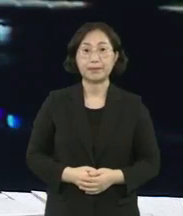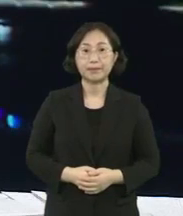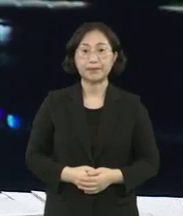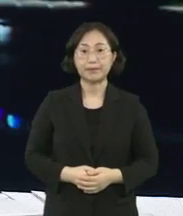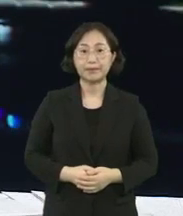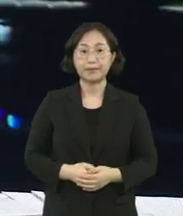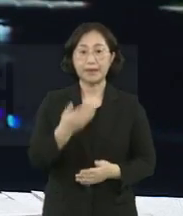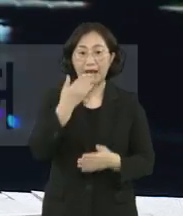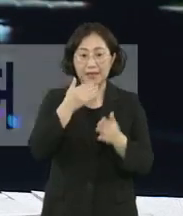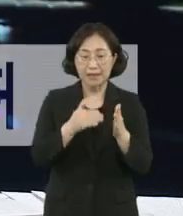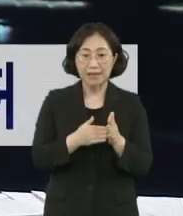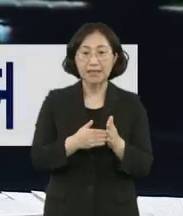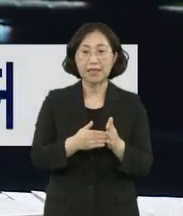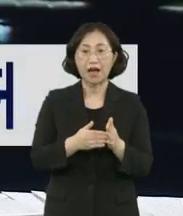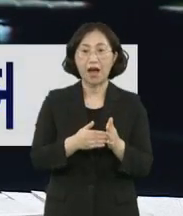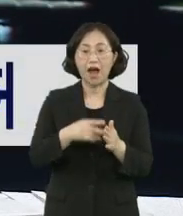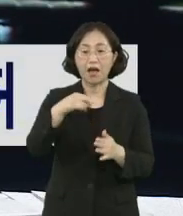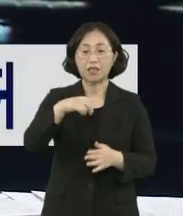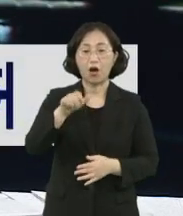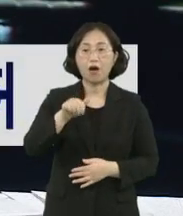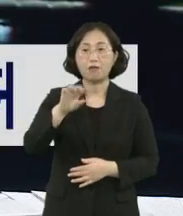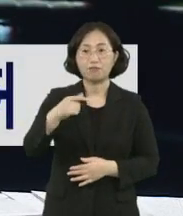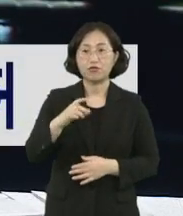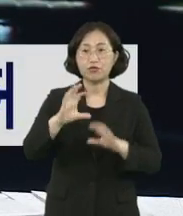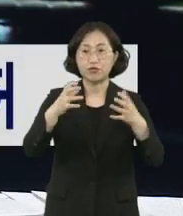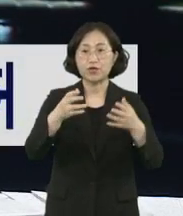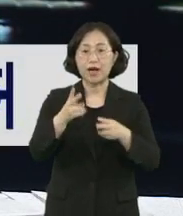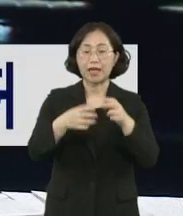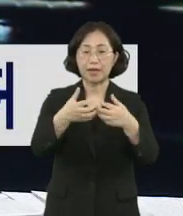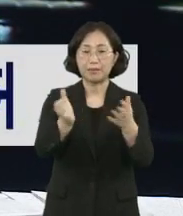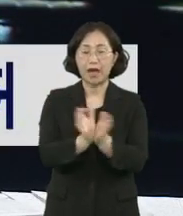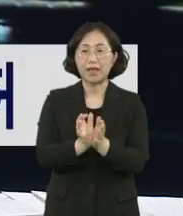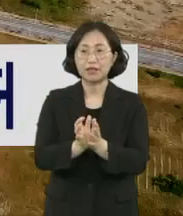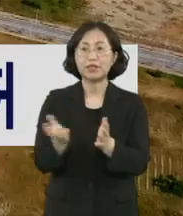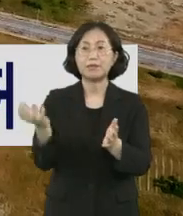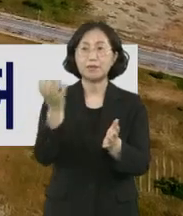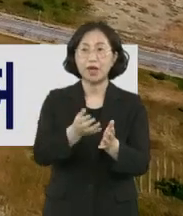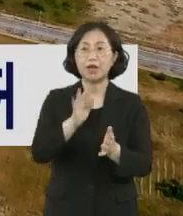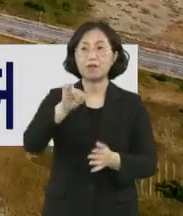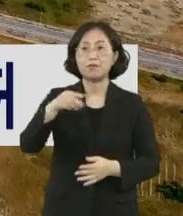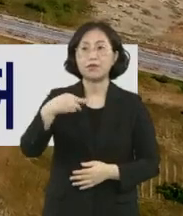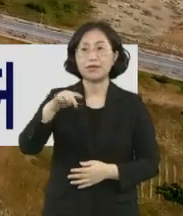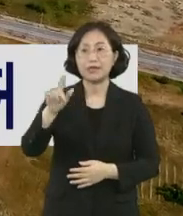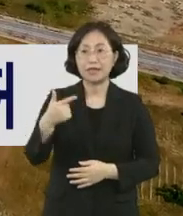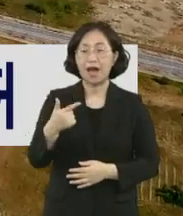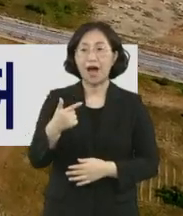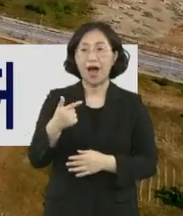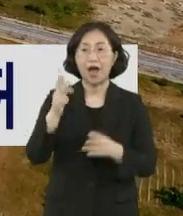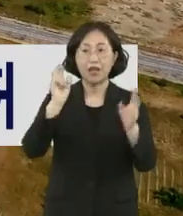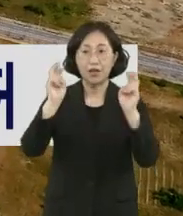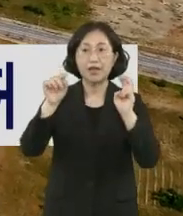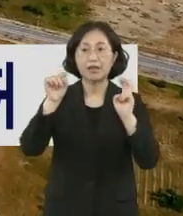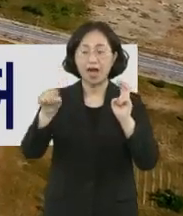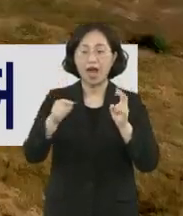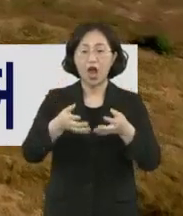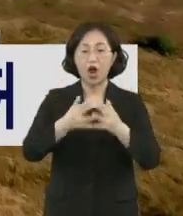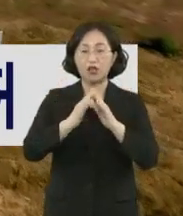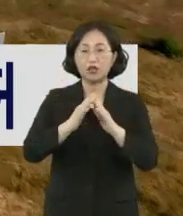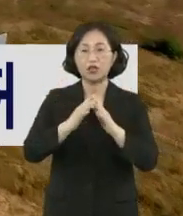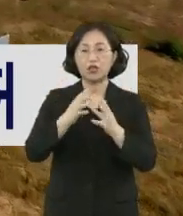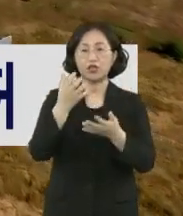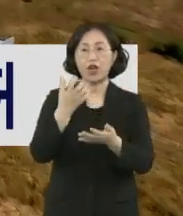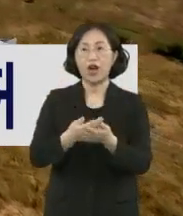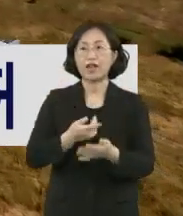당진시가 성문 국가산단 입주를 추진 중인 불산 생산업체 램 테크놀로지의 건축 허가